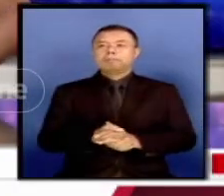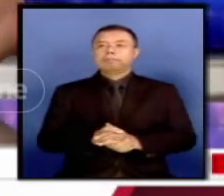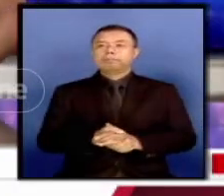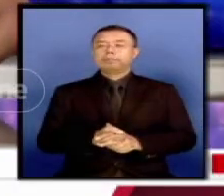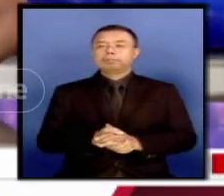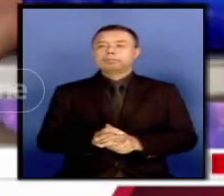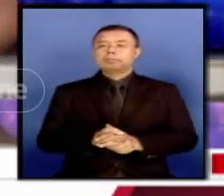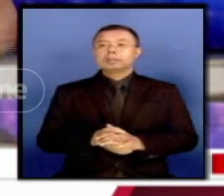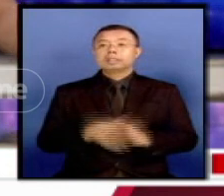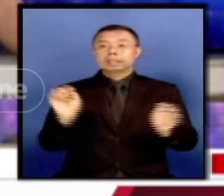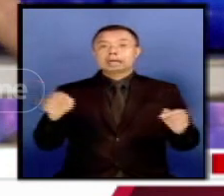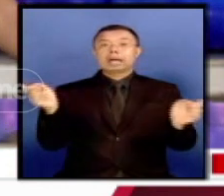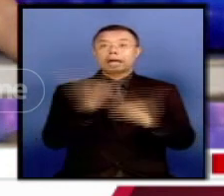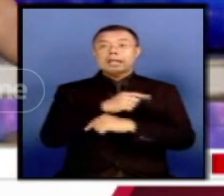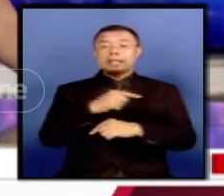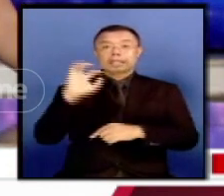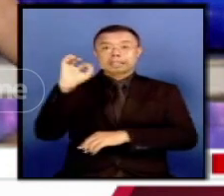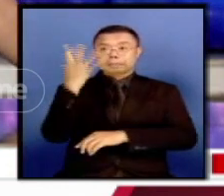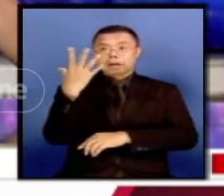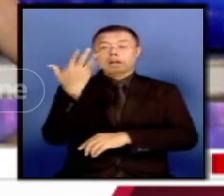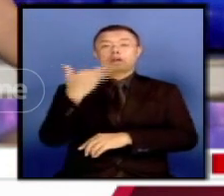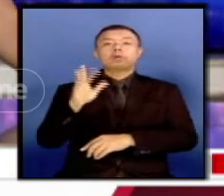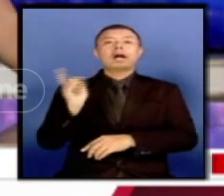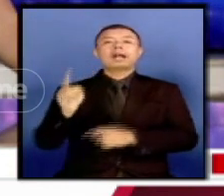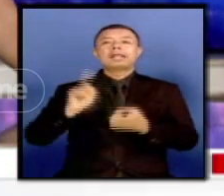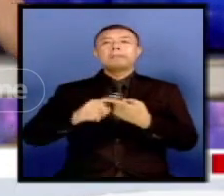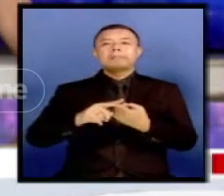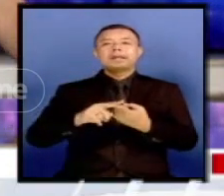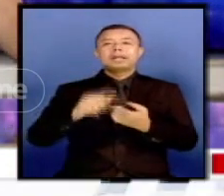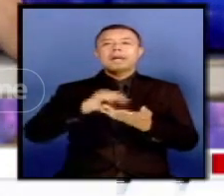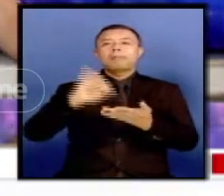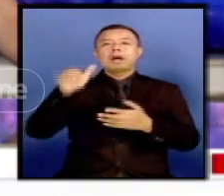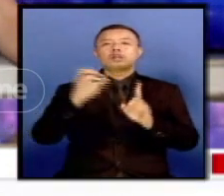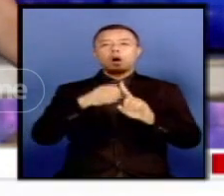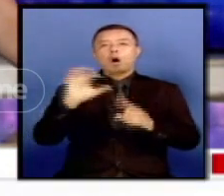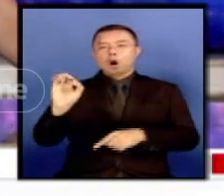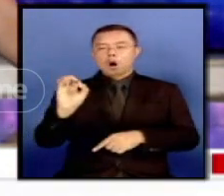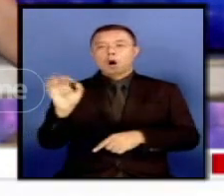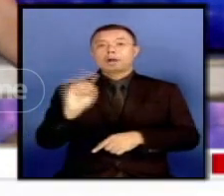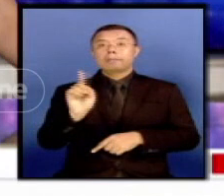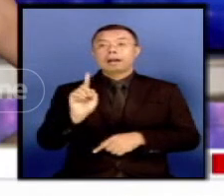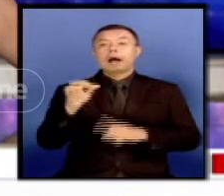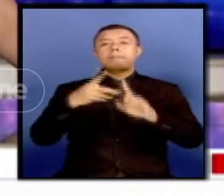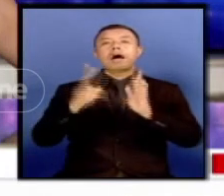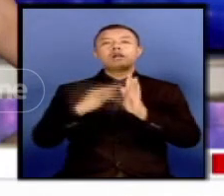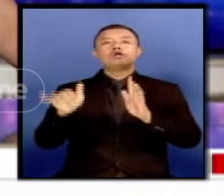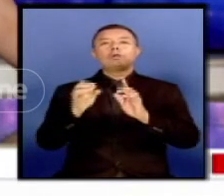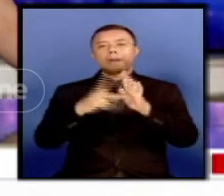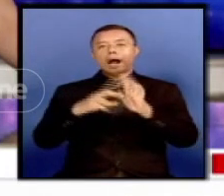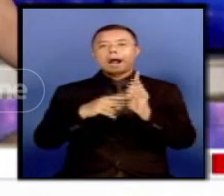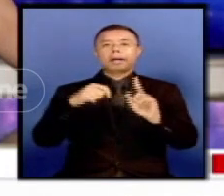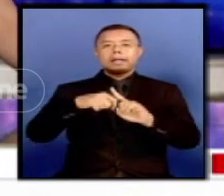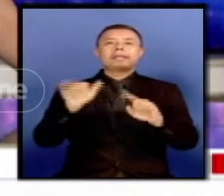Dari Cirebon kita beralih ke Semarang, Jawa Tengah. Pemirsa, sudah ada rekan Joko Santoso di sana, di kawasan Banyumanik. Seperti apa situasinya,